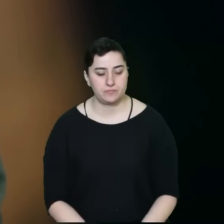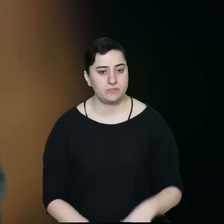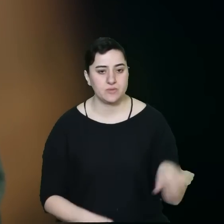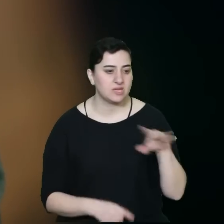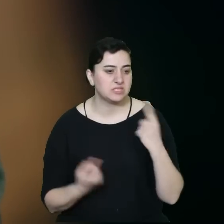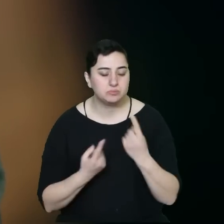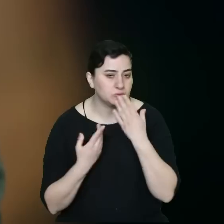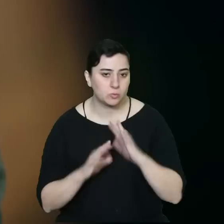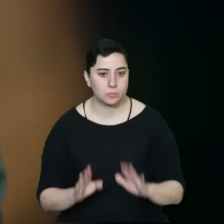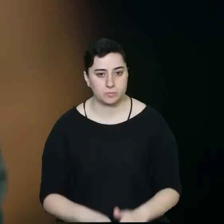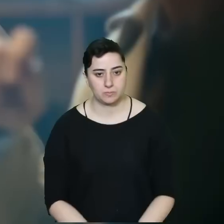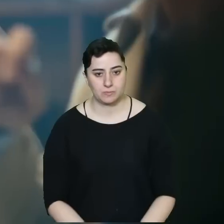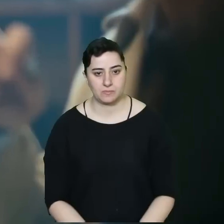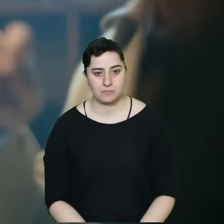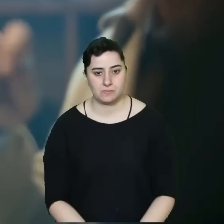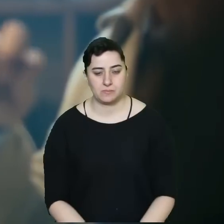Hiçbir şey.